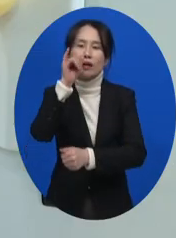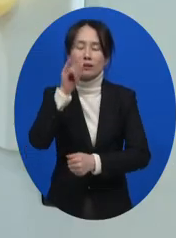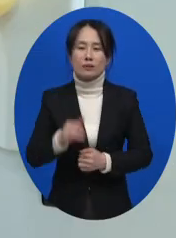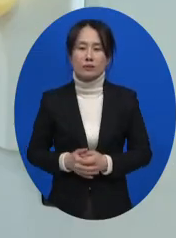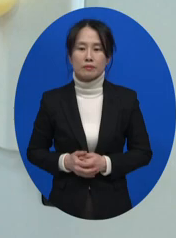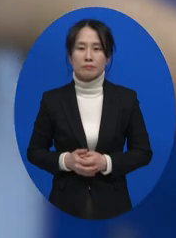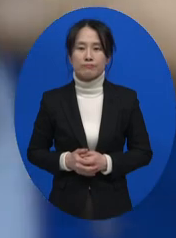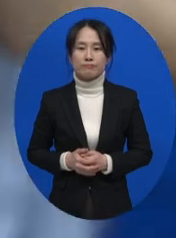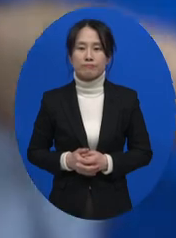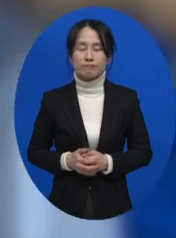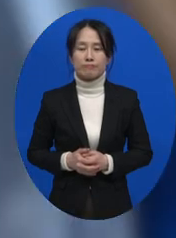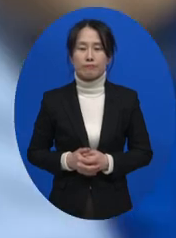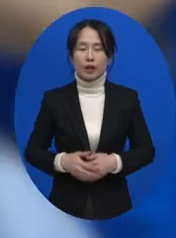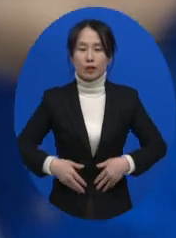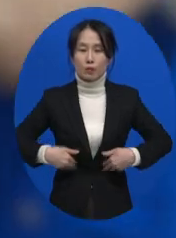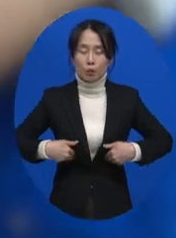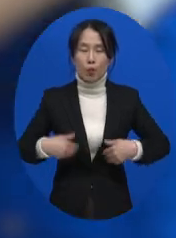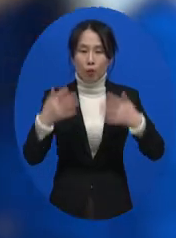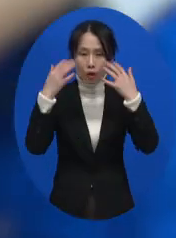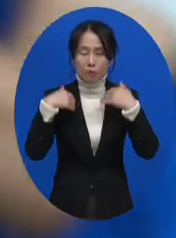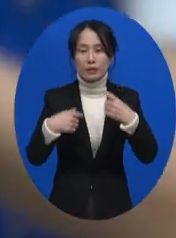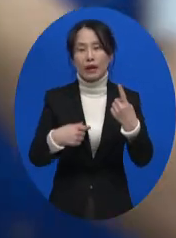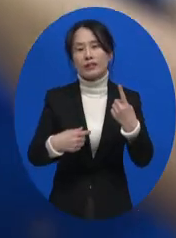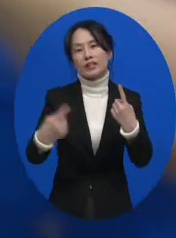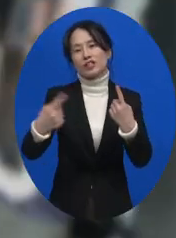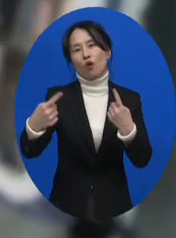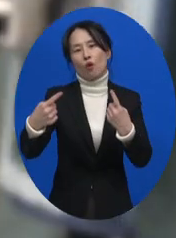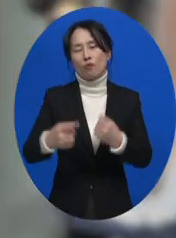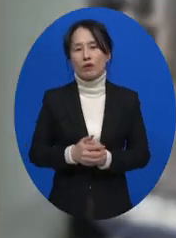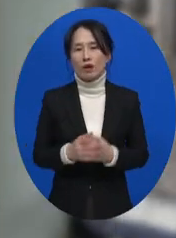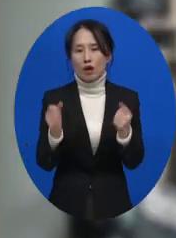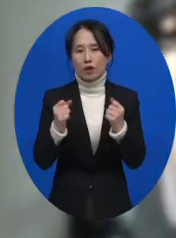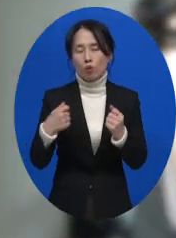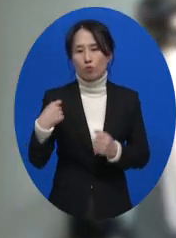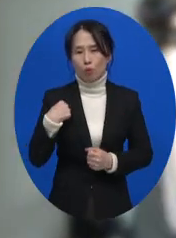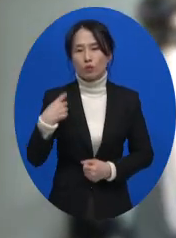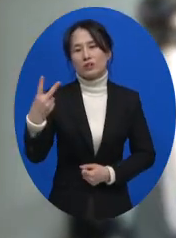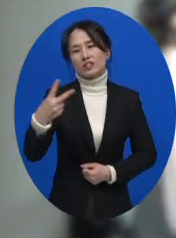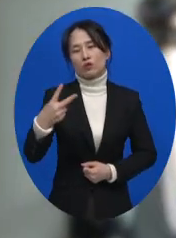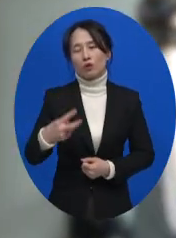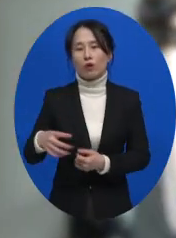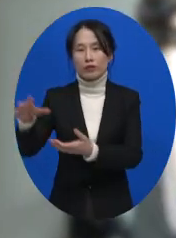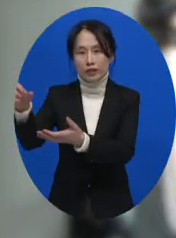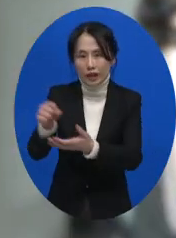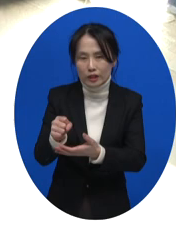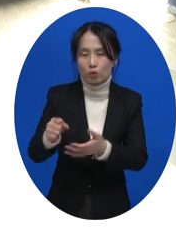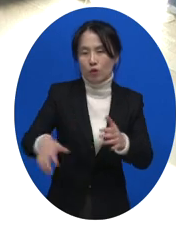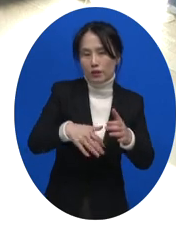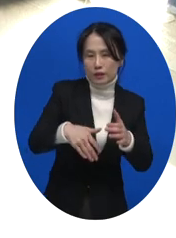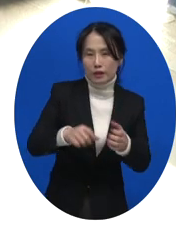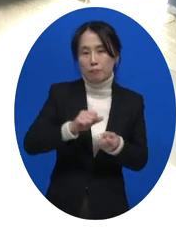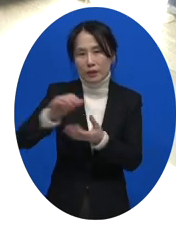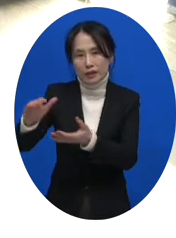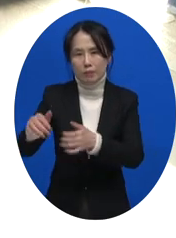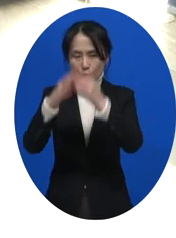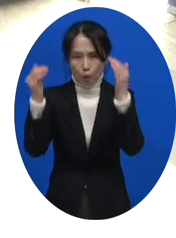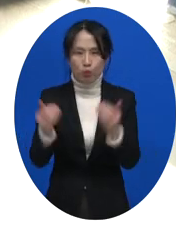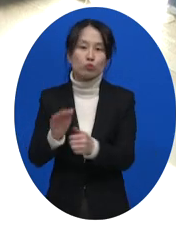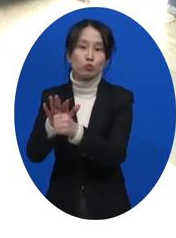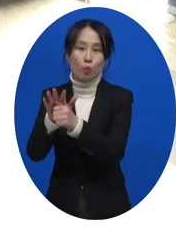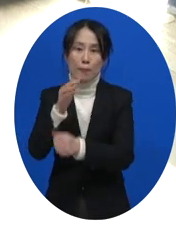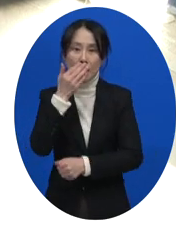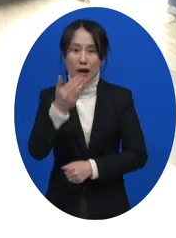지원합니다 춘추복과 하복은 한 벌에 천원 동복은 2,000원으로 수거 세탁 배달 서비스까지